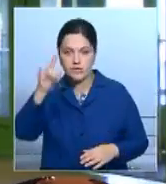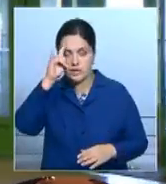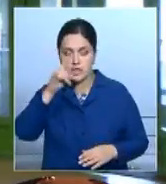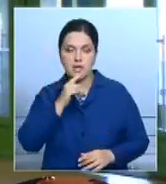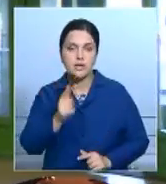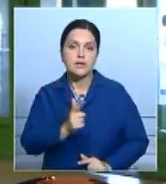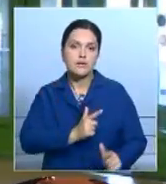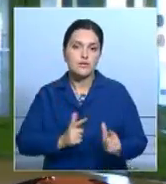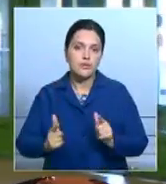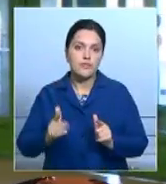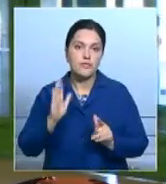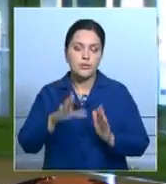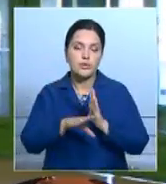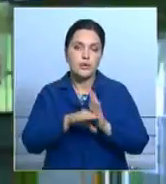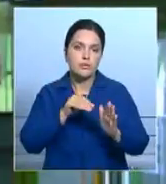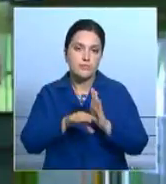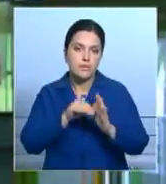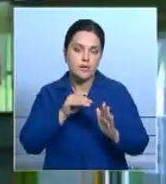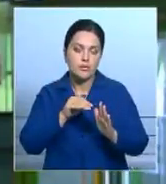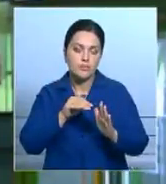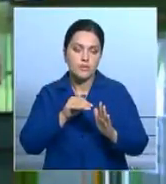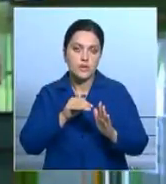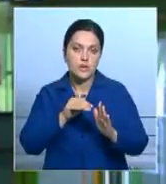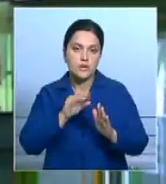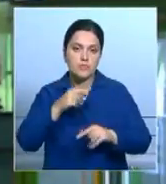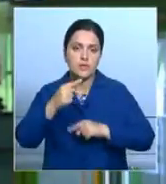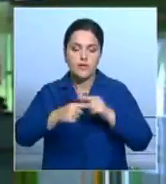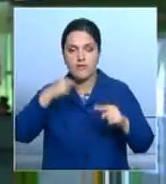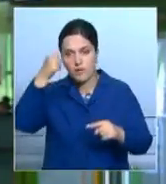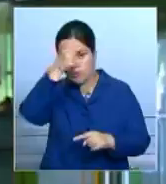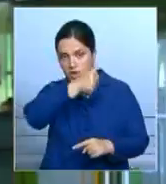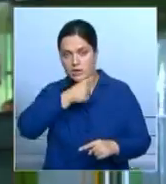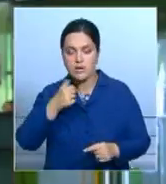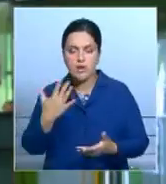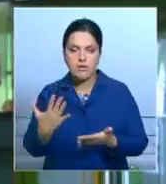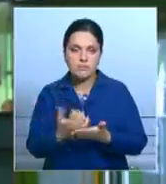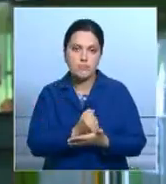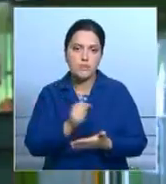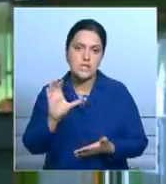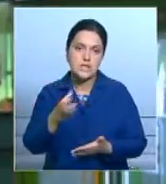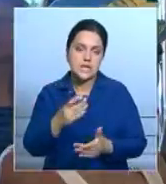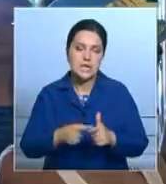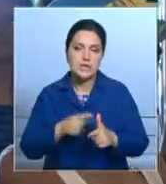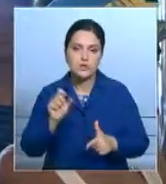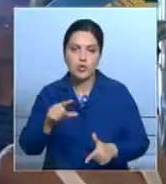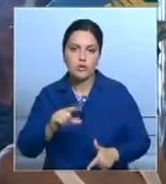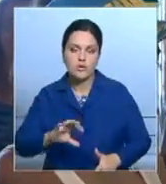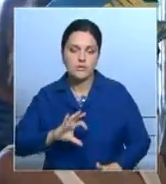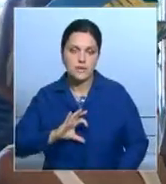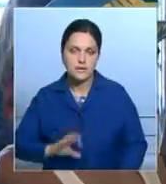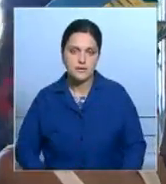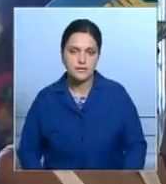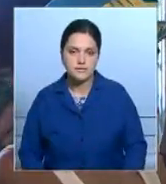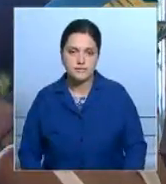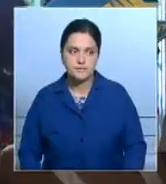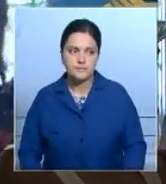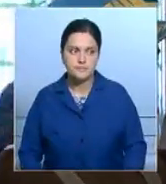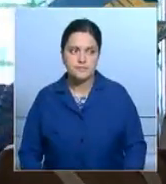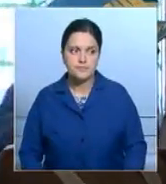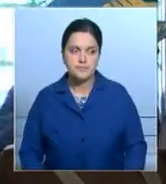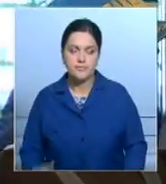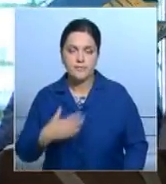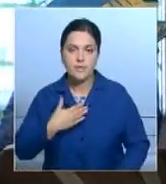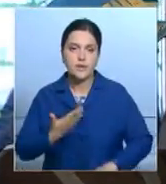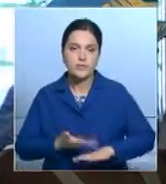олимпиаде и проходят отборочные туры. Надеемся, в следующем году мы все-таки добьемся серебряных, золотых медалей. Мне было достаточно-таки